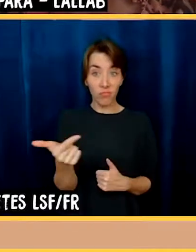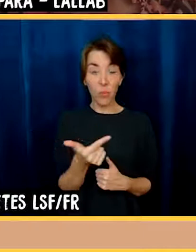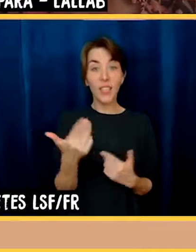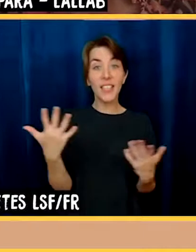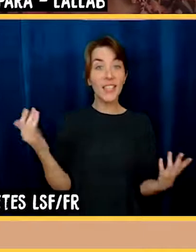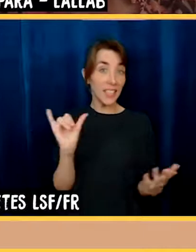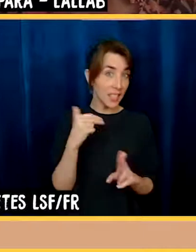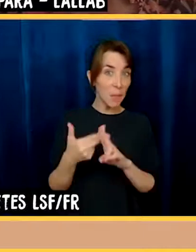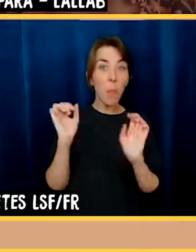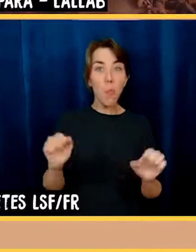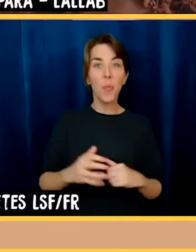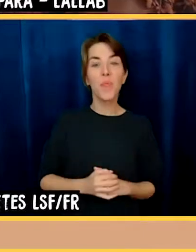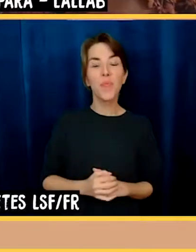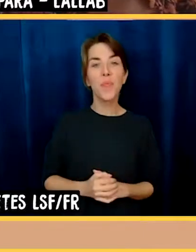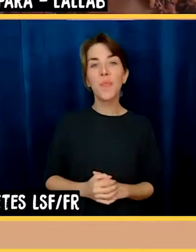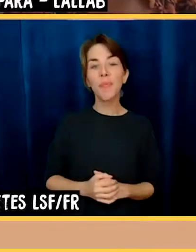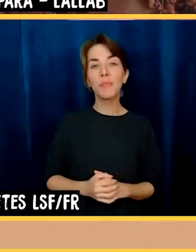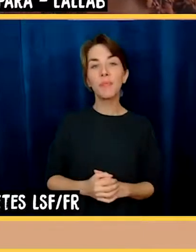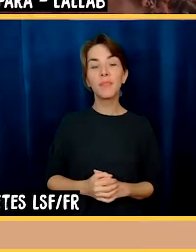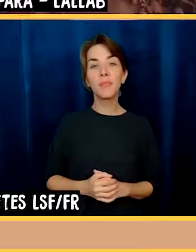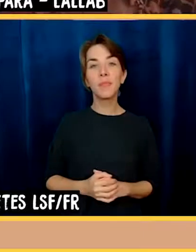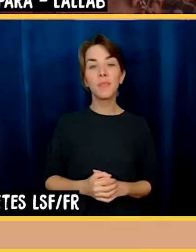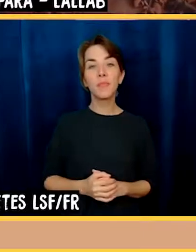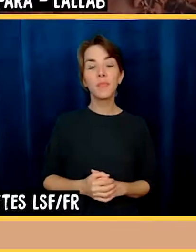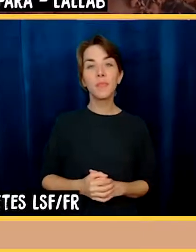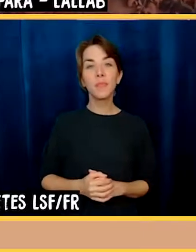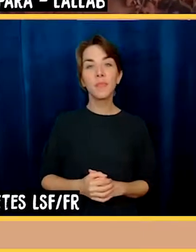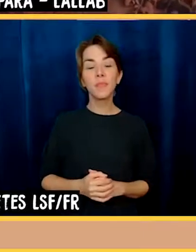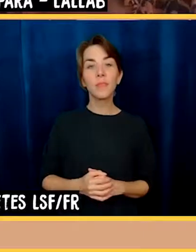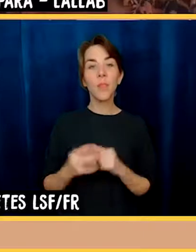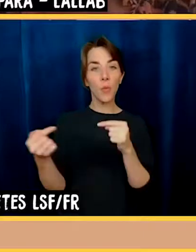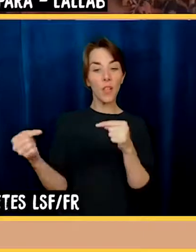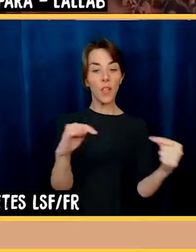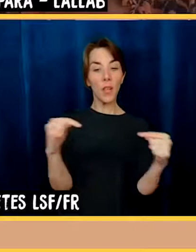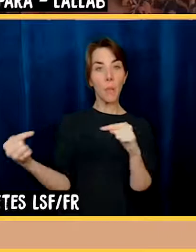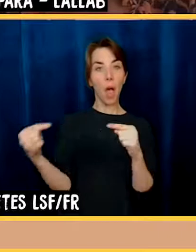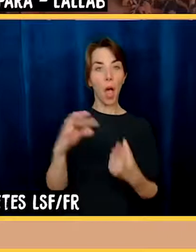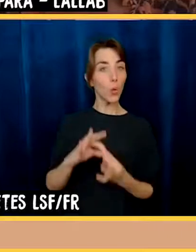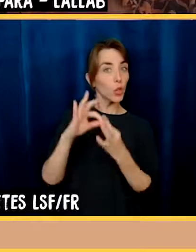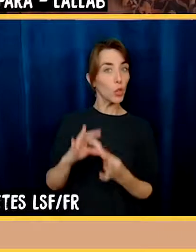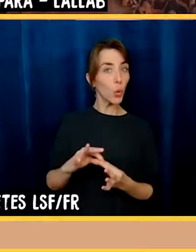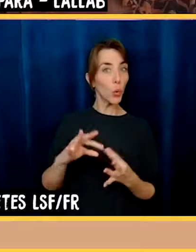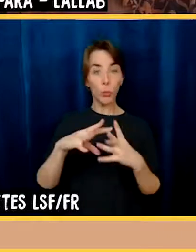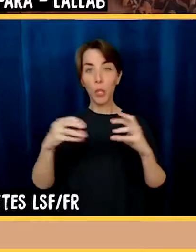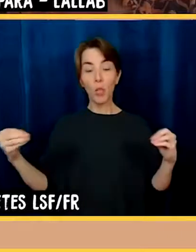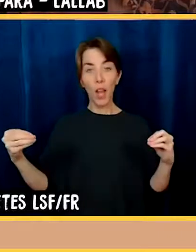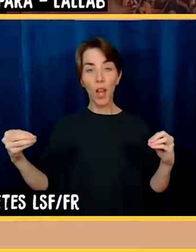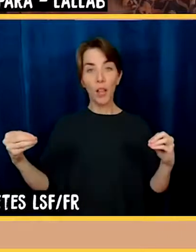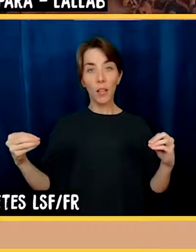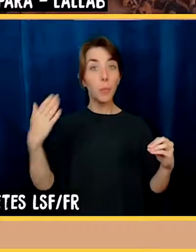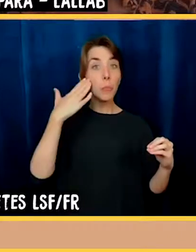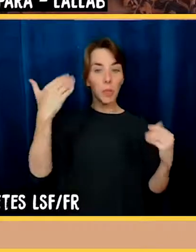voudra. Comment trouver sa légitimité dans les débats spirituels, religieux, lorsque on n'est pas